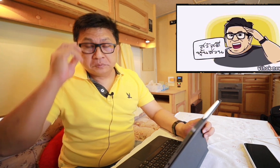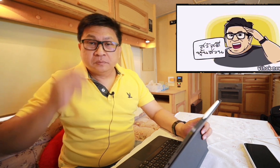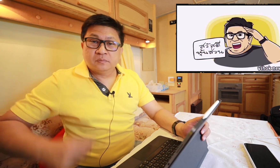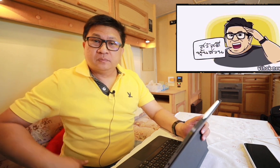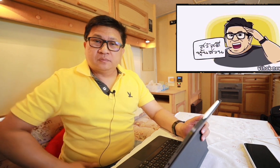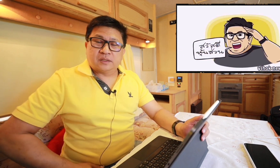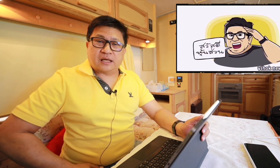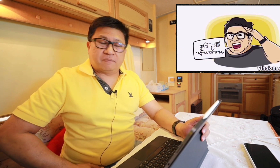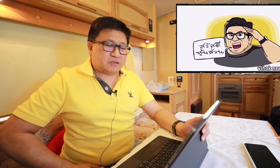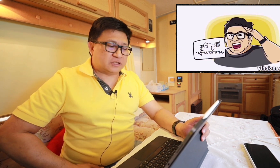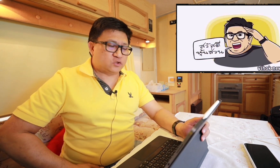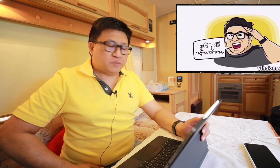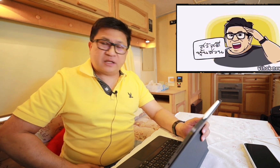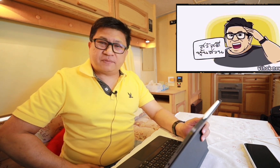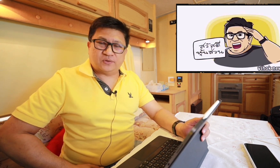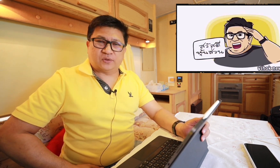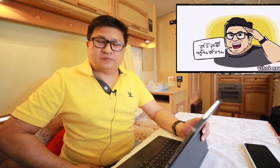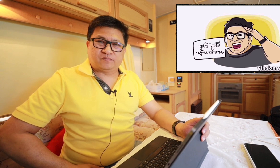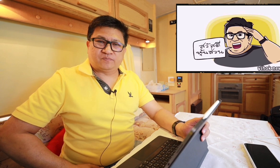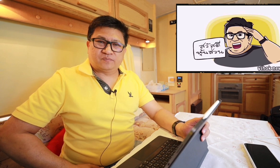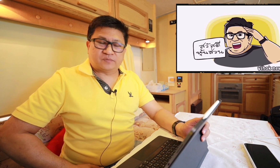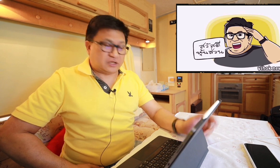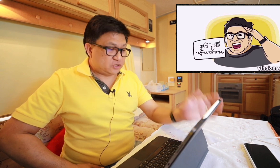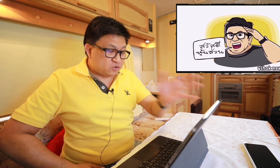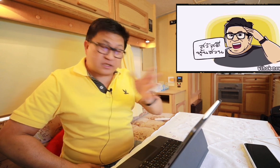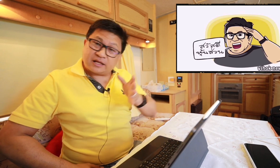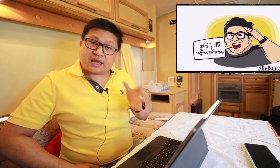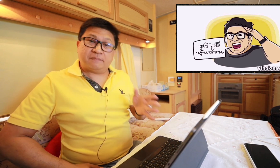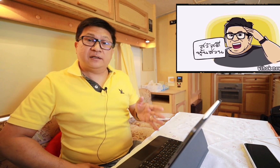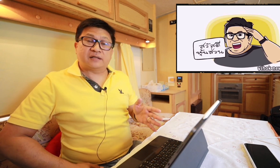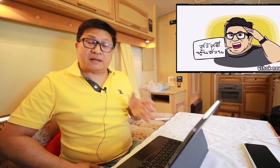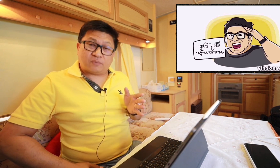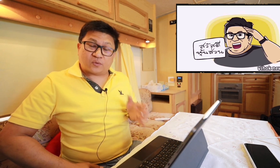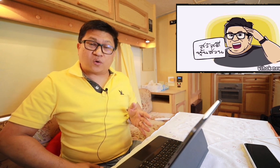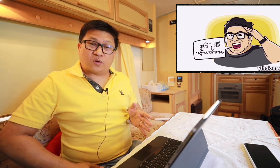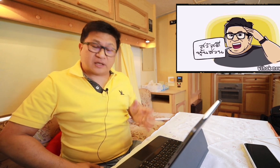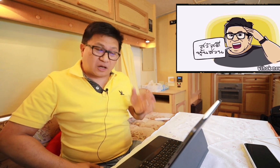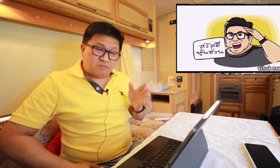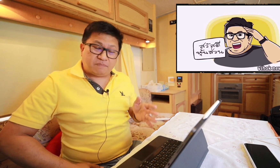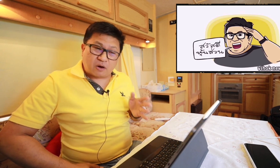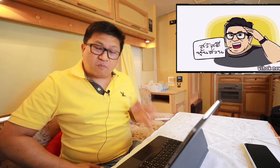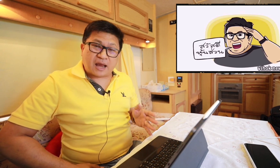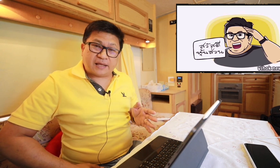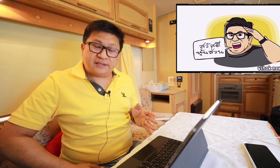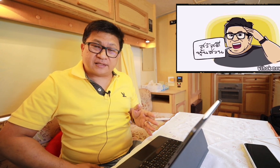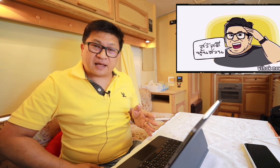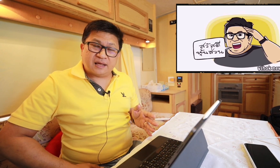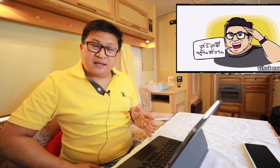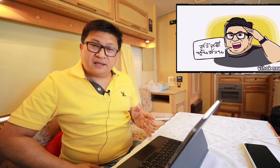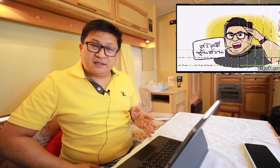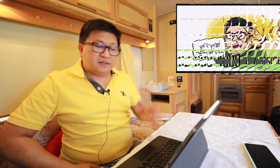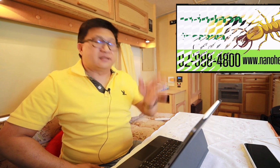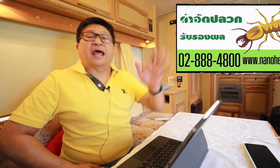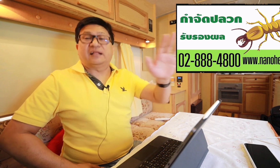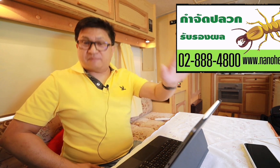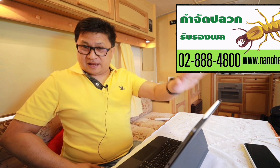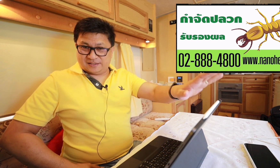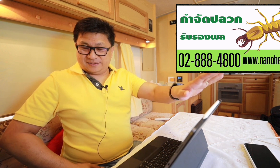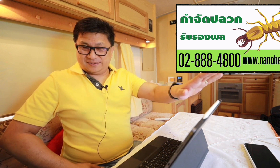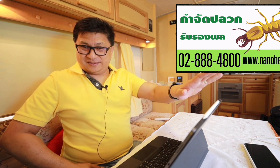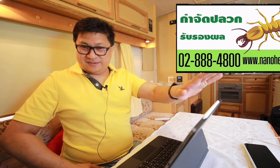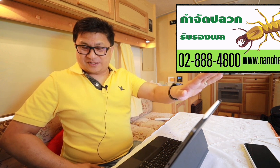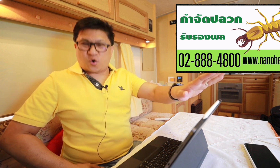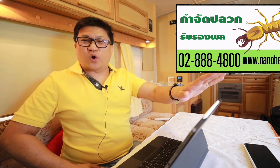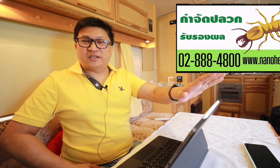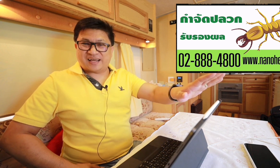เลยนะครับประชาชนไม่ได้ประโยชน์แต่ในเชิงยุทธศาสตร์ทางการเมืองการปกครองเนี่ยเขามีเป้าหมายที่จะด่ารัฐบ